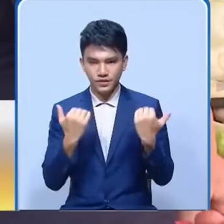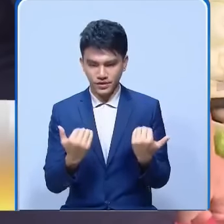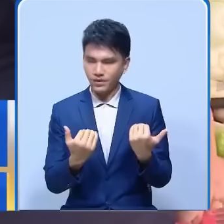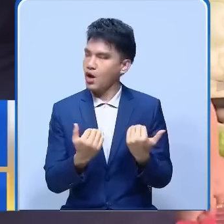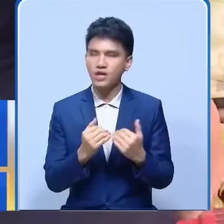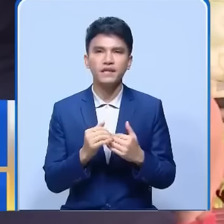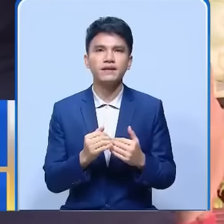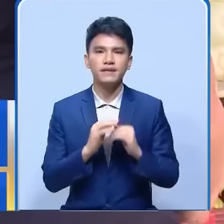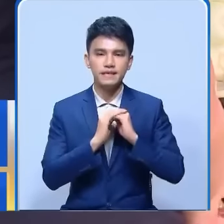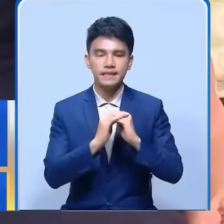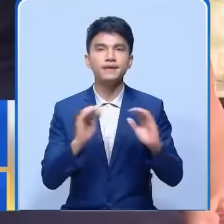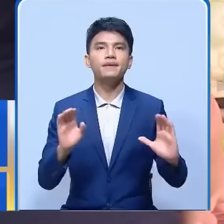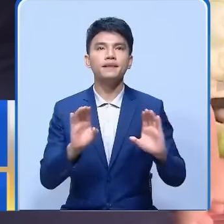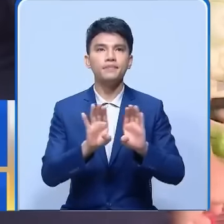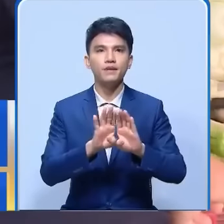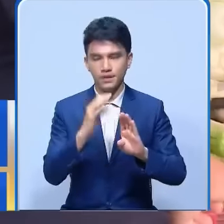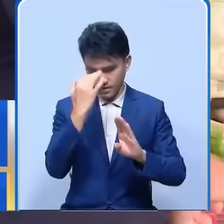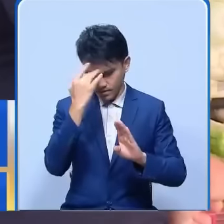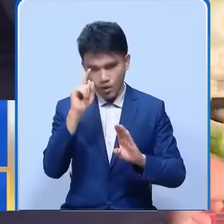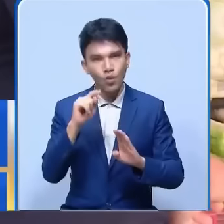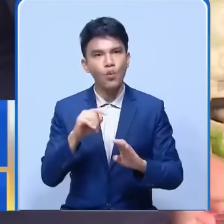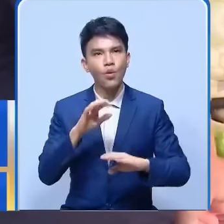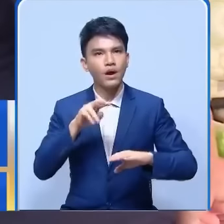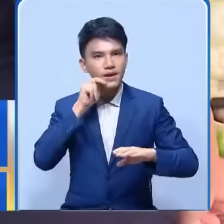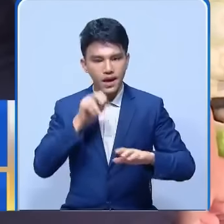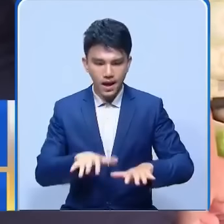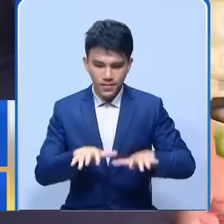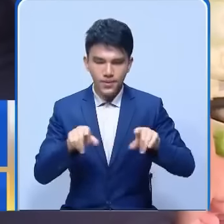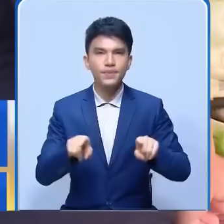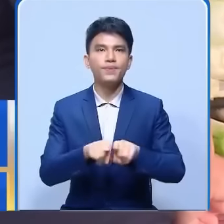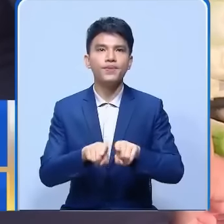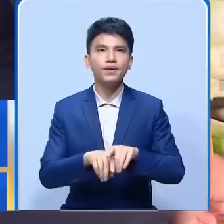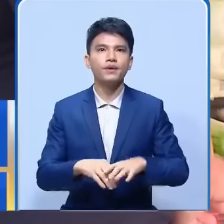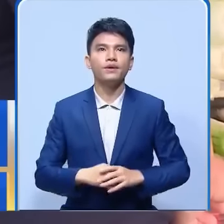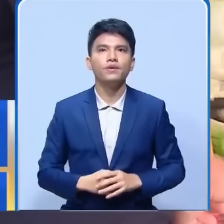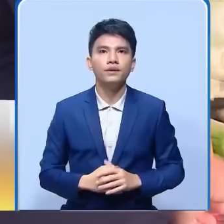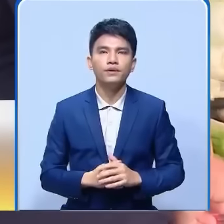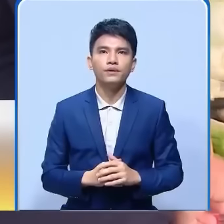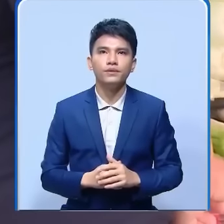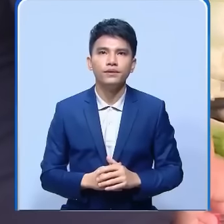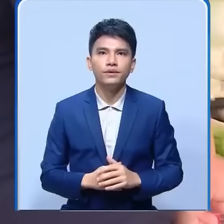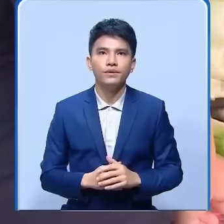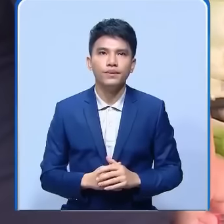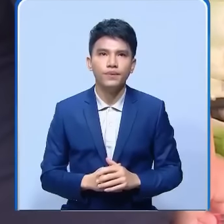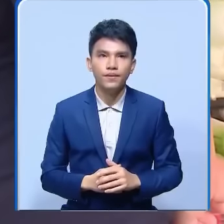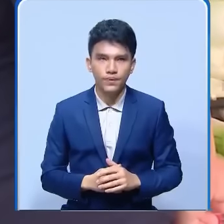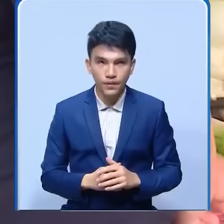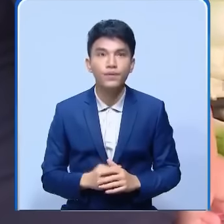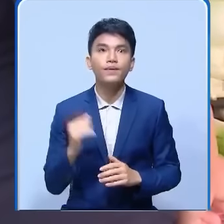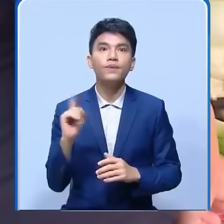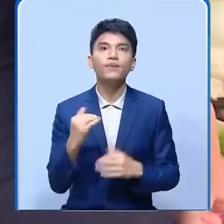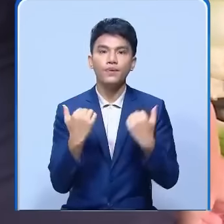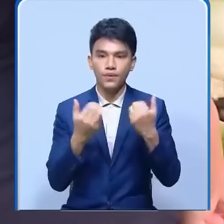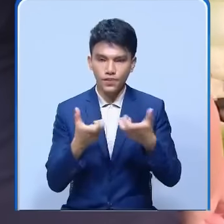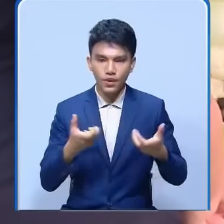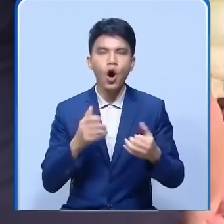ค่ะเพราะว่าเกิดภาวะภัยธรรมชาติของเขาจ้ะแล้วก็ มีทางต้นทางแจ้งมาแล้วว่าของจะเริ่ม